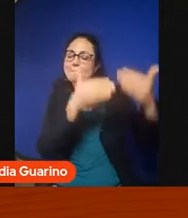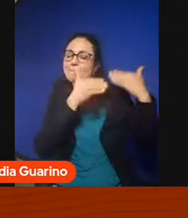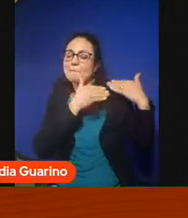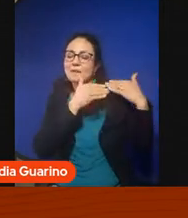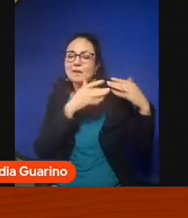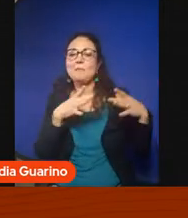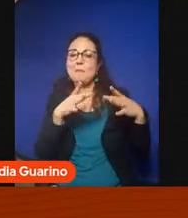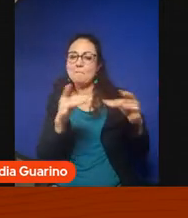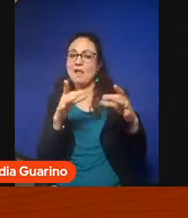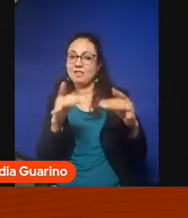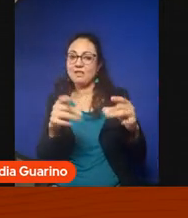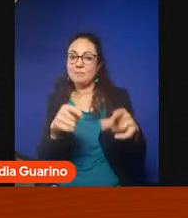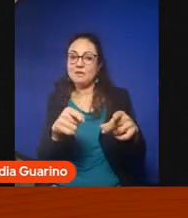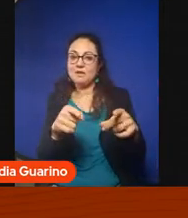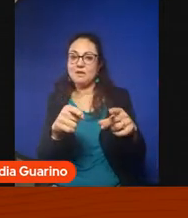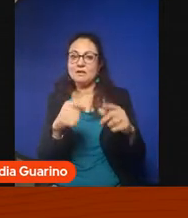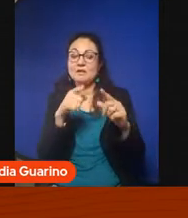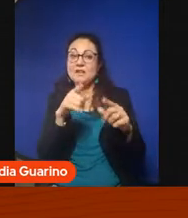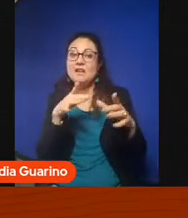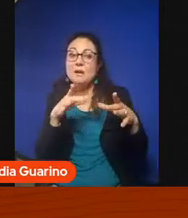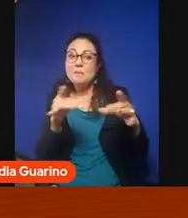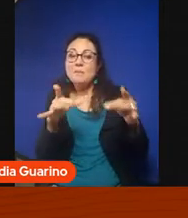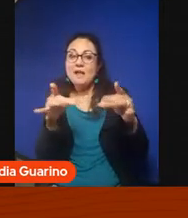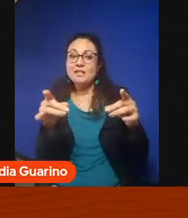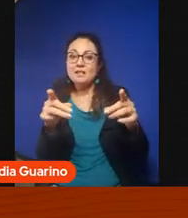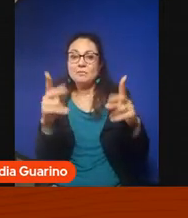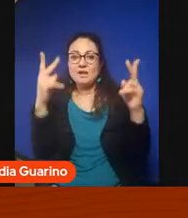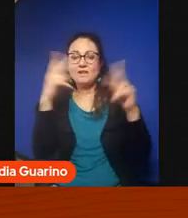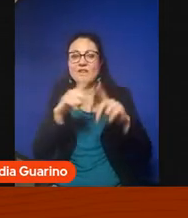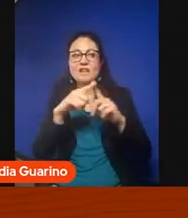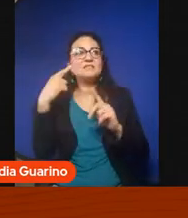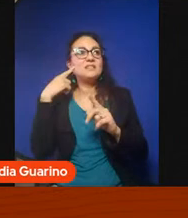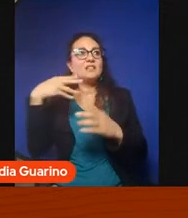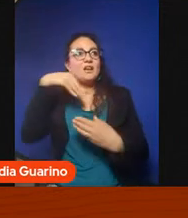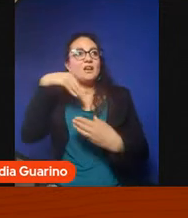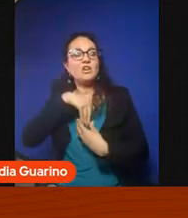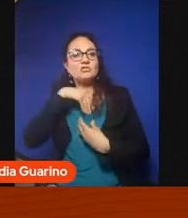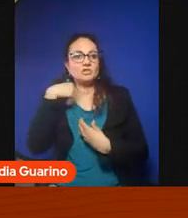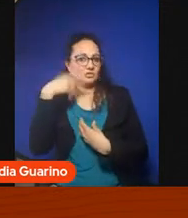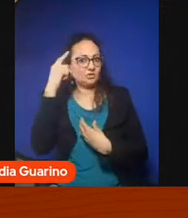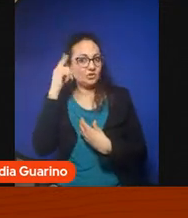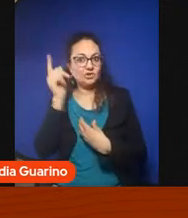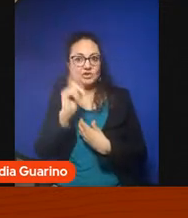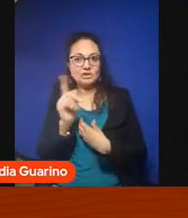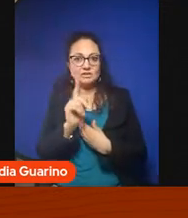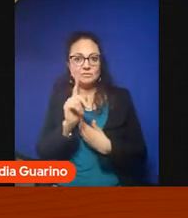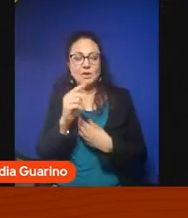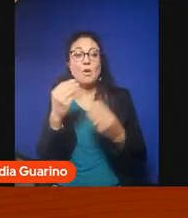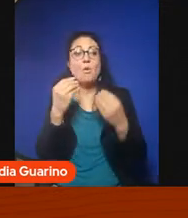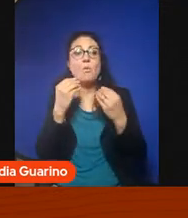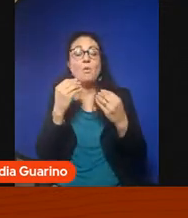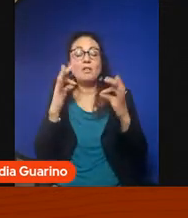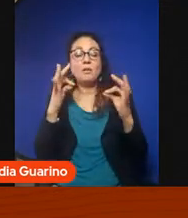attuale. Noi non ne eravamo necessariamente coscienti. Quando la Laudato Si